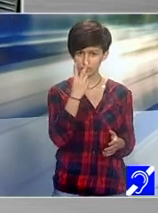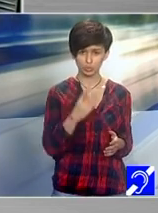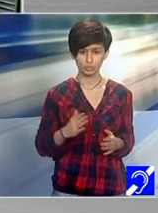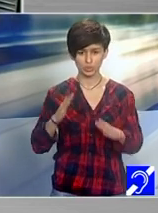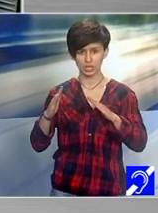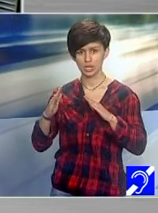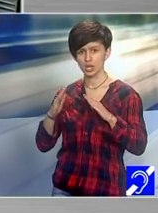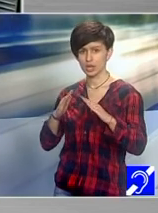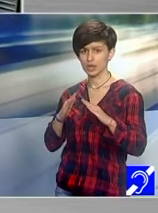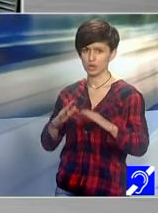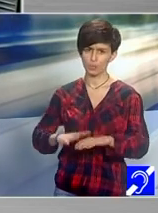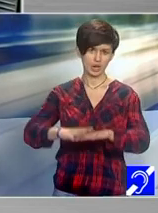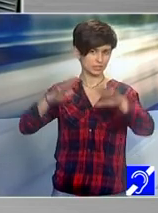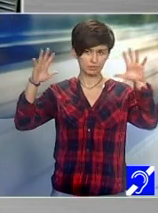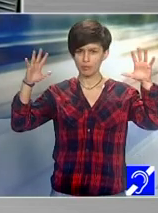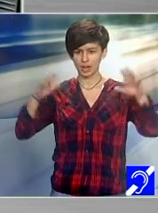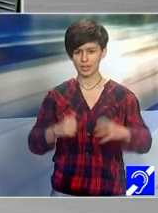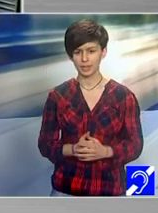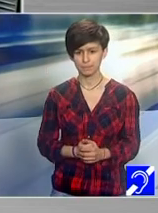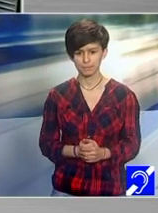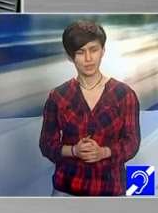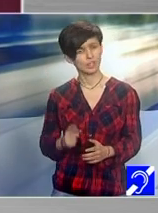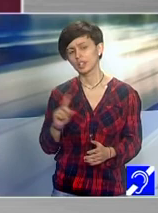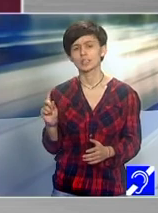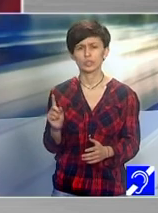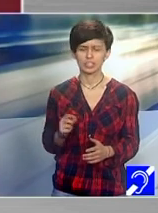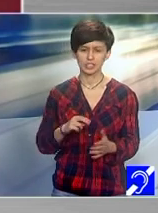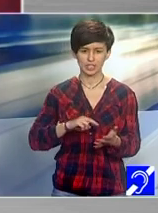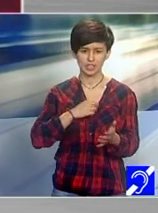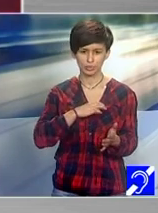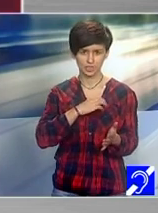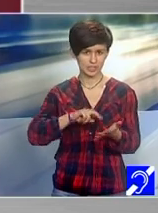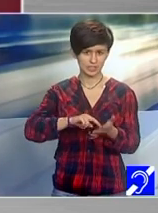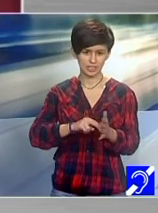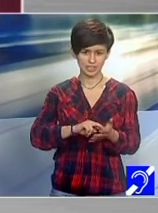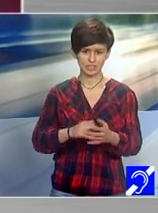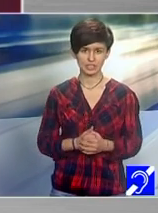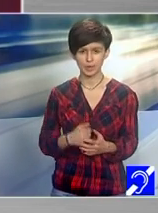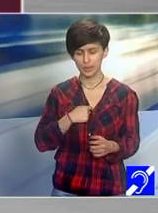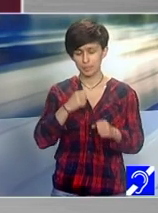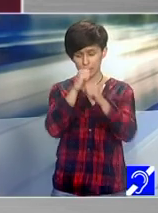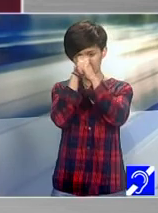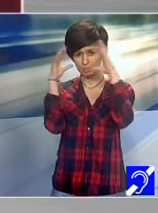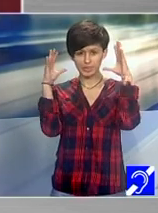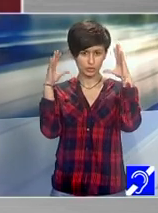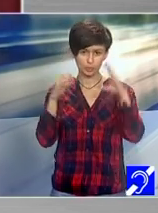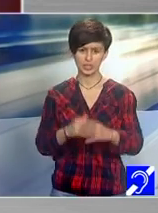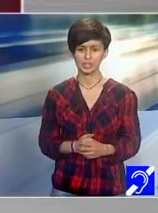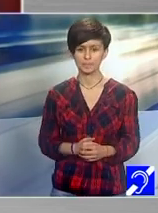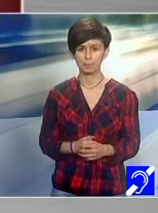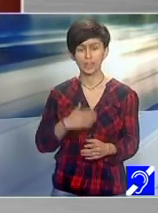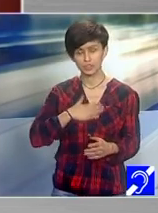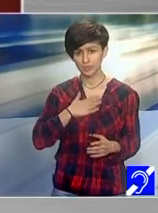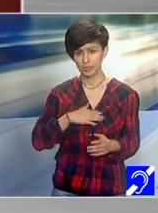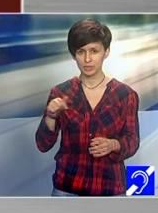Universității Tehnice? Robotul acela gigant nu aparține Universității Așa? Tehnice. Acolo pe mine m-a surprins și m-a încântat acest lucru. Și vă spun de ce.